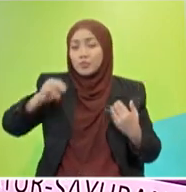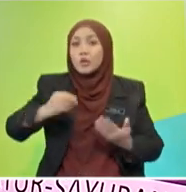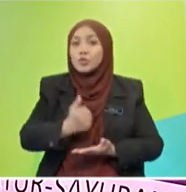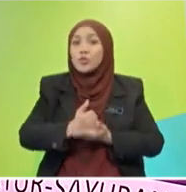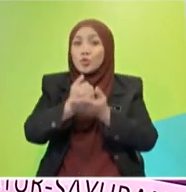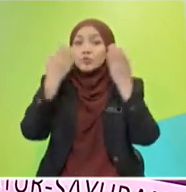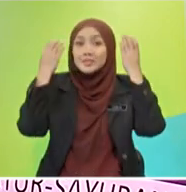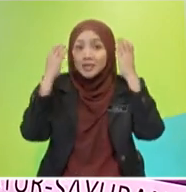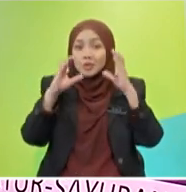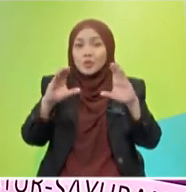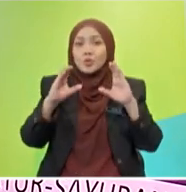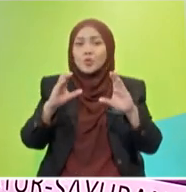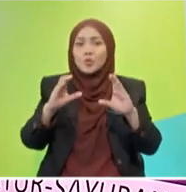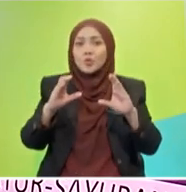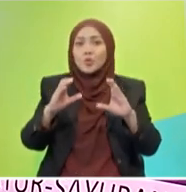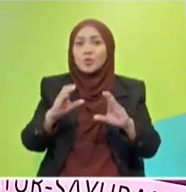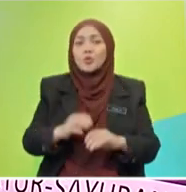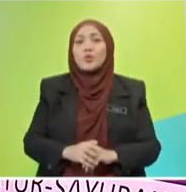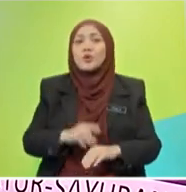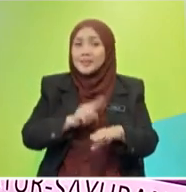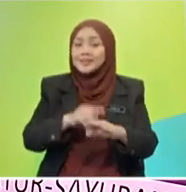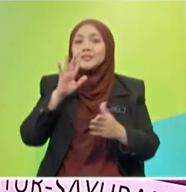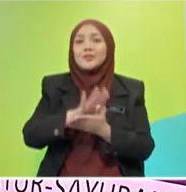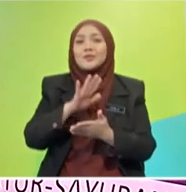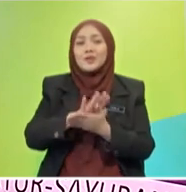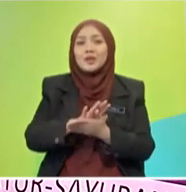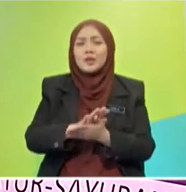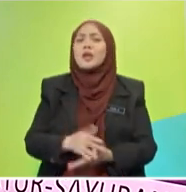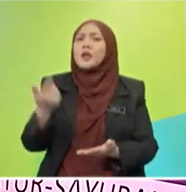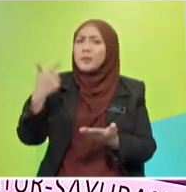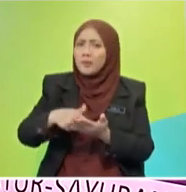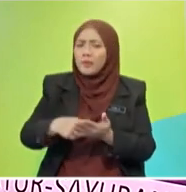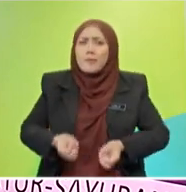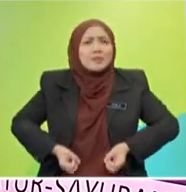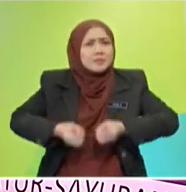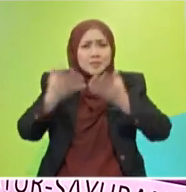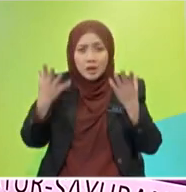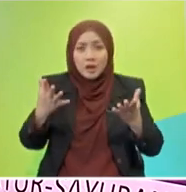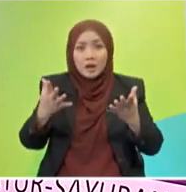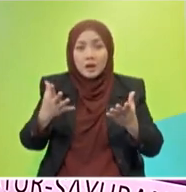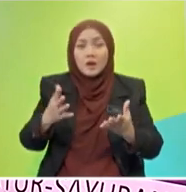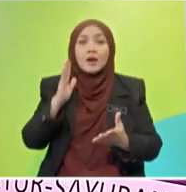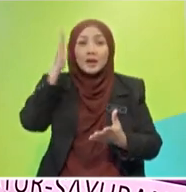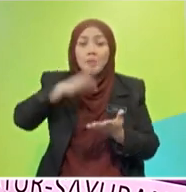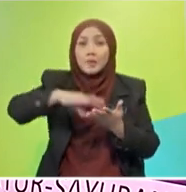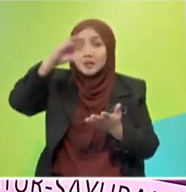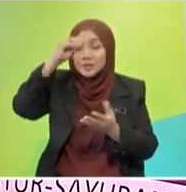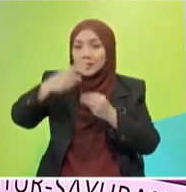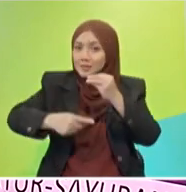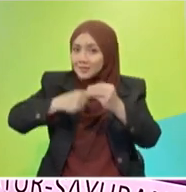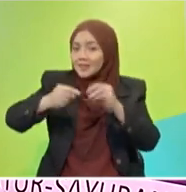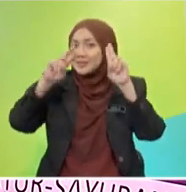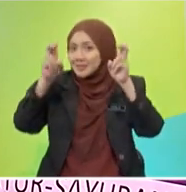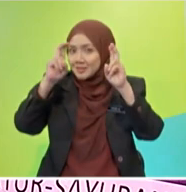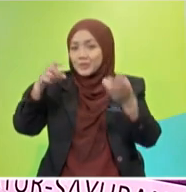penuaian banyak lagi Sebenarnya kita mempelajari berkenaan dengan tuai hasil tanaman Ini jadi